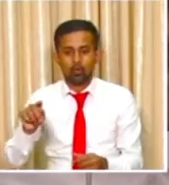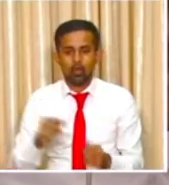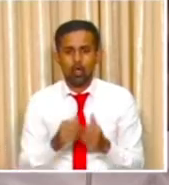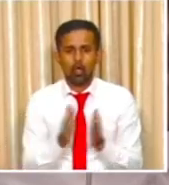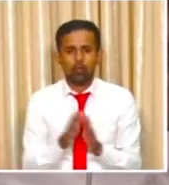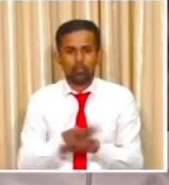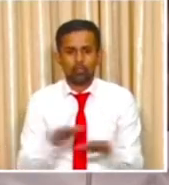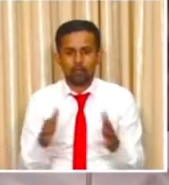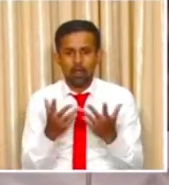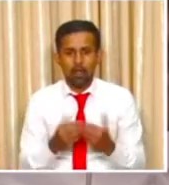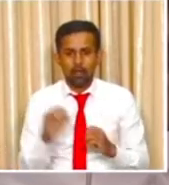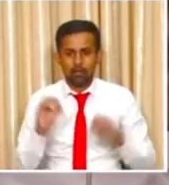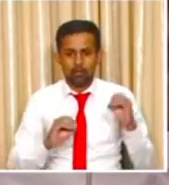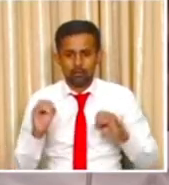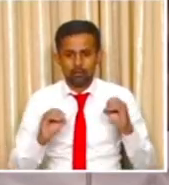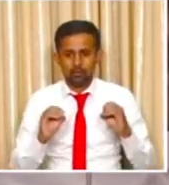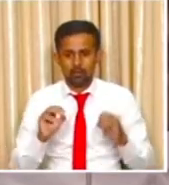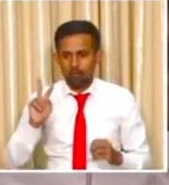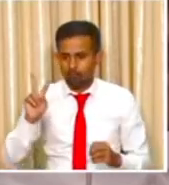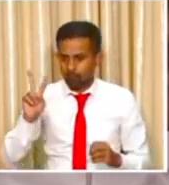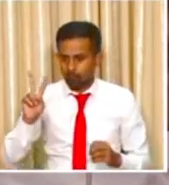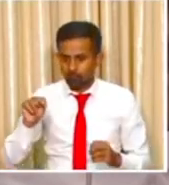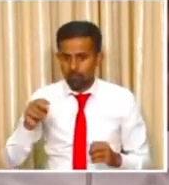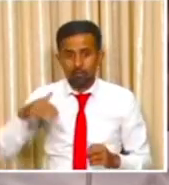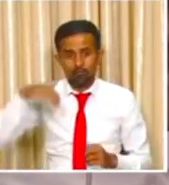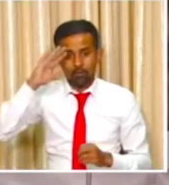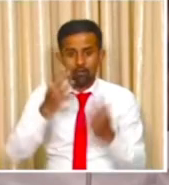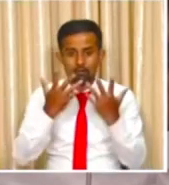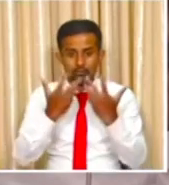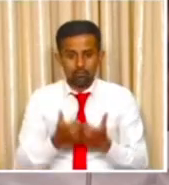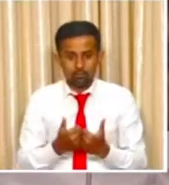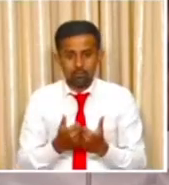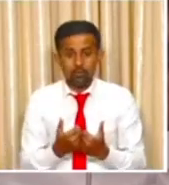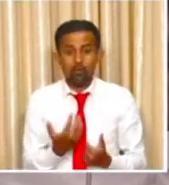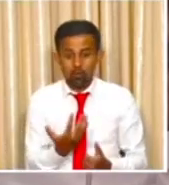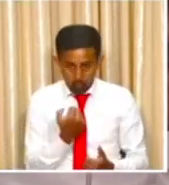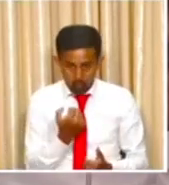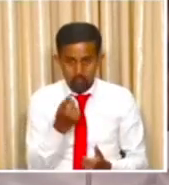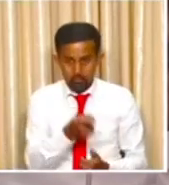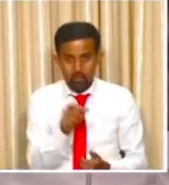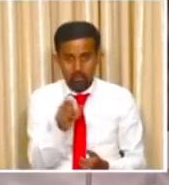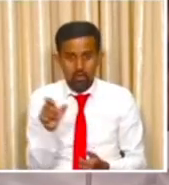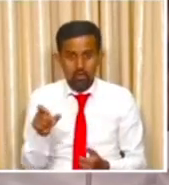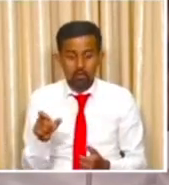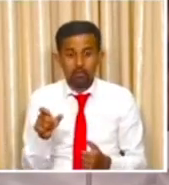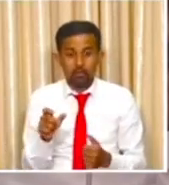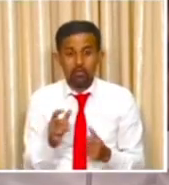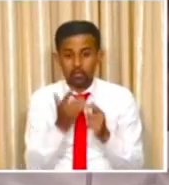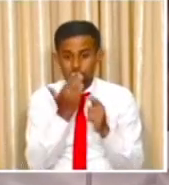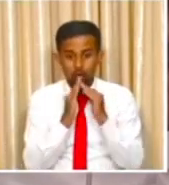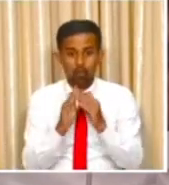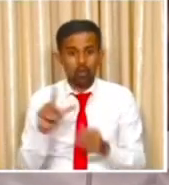සමස්ත දරුවන් සංඛ්‍යාවෙන් 120%කට වැඩි ප්‍රමාණයකට ලැබිය යුතු අයට පාසල්